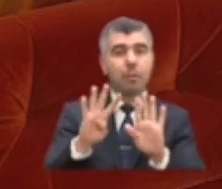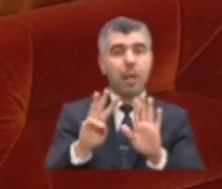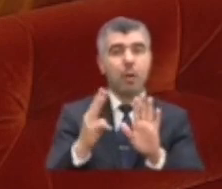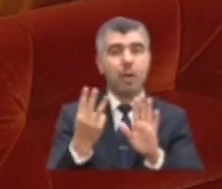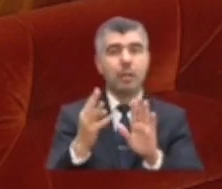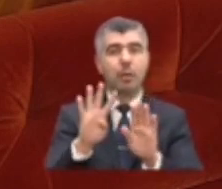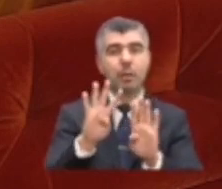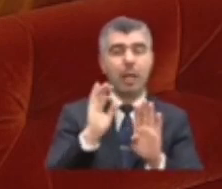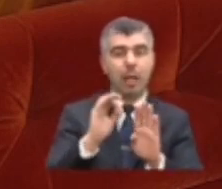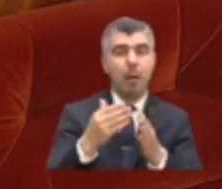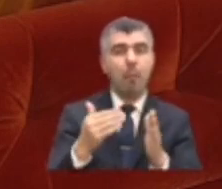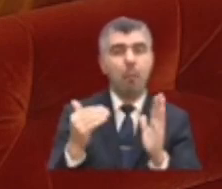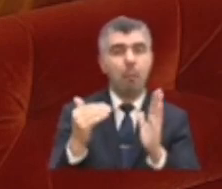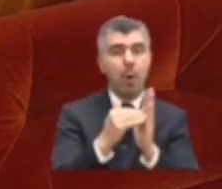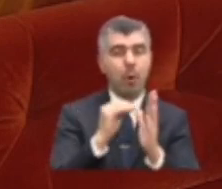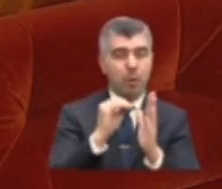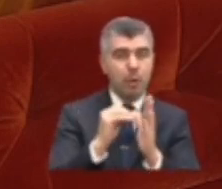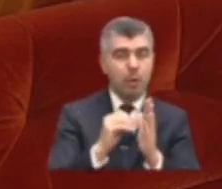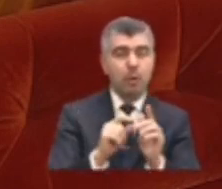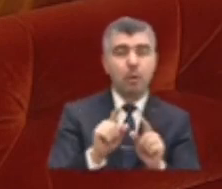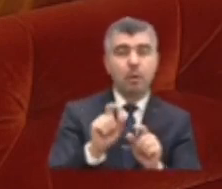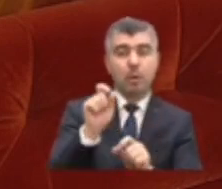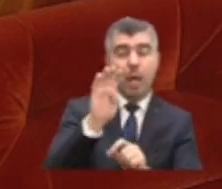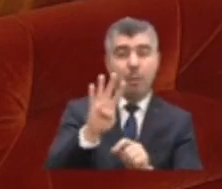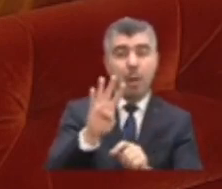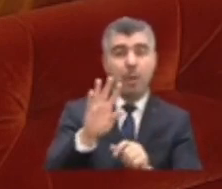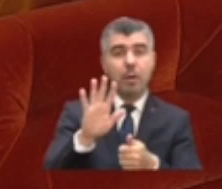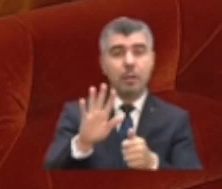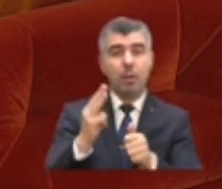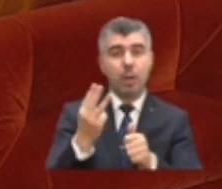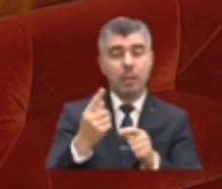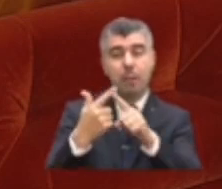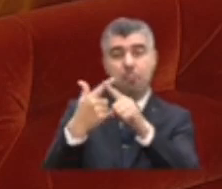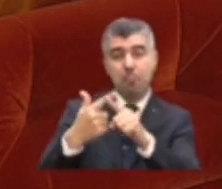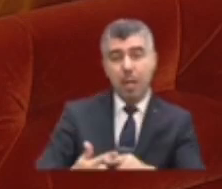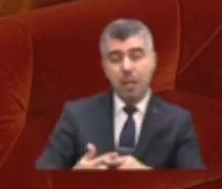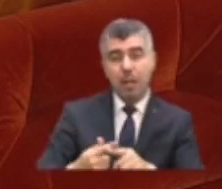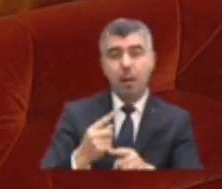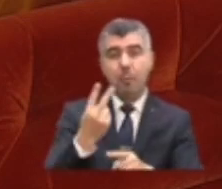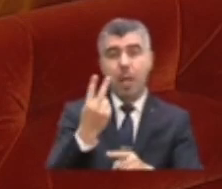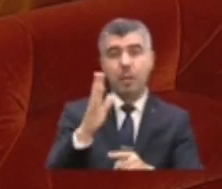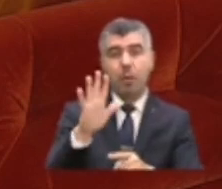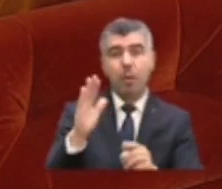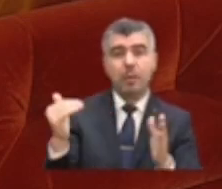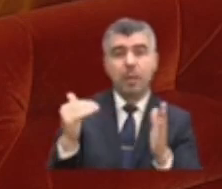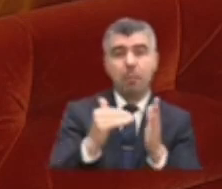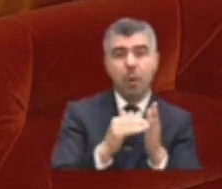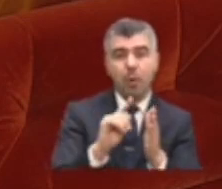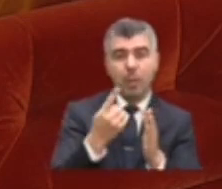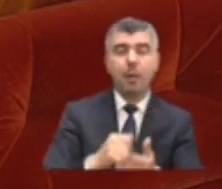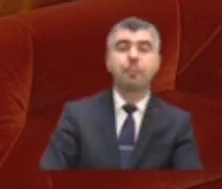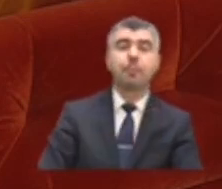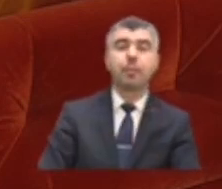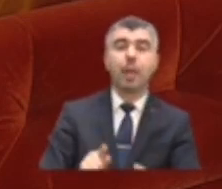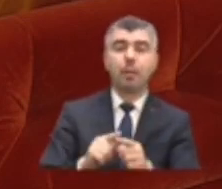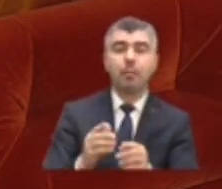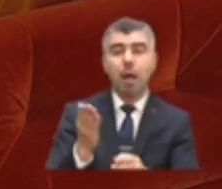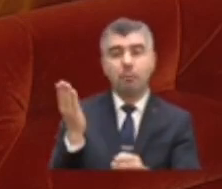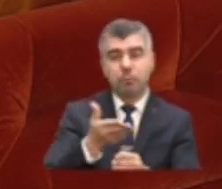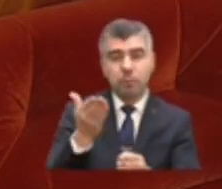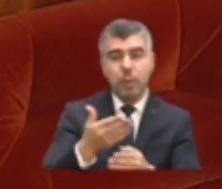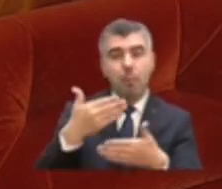١ و389 مليون، ترميم وإصلاح 439 مسجد بغلاف مالي ٢٥٠ مليون درهم، في طور هاد وإعادة